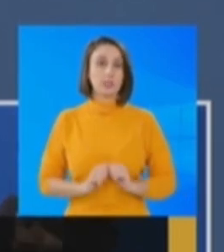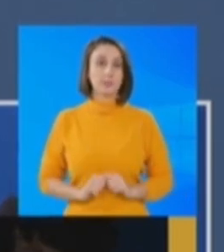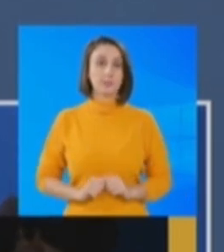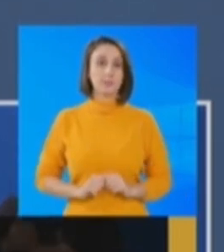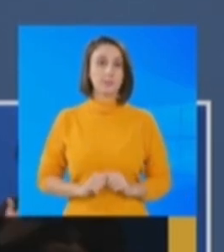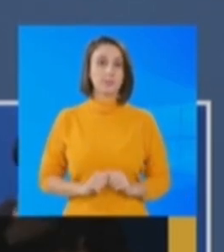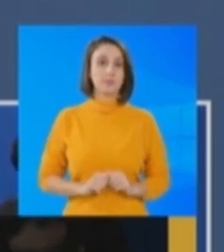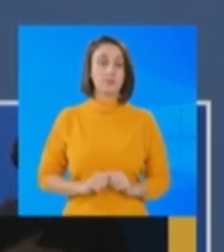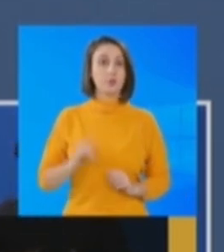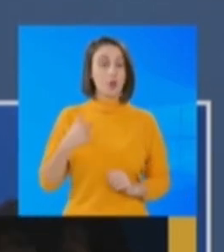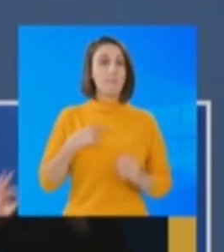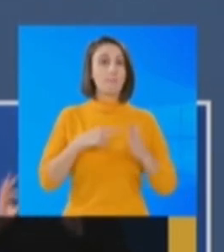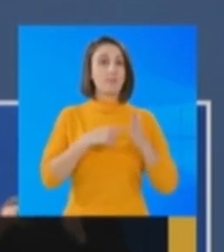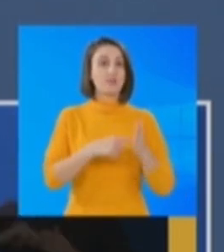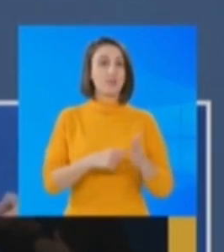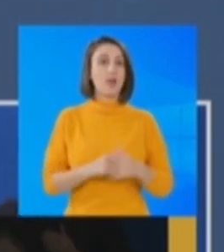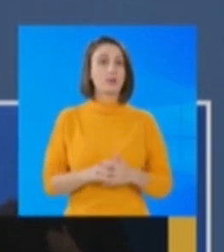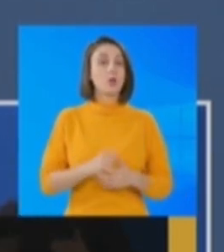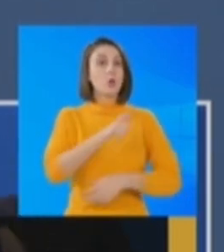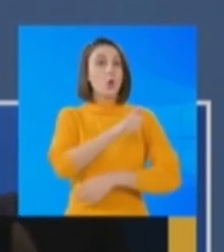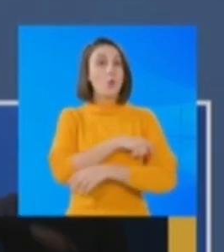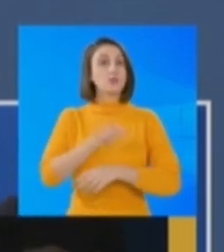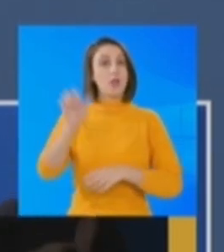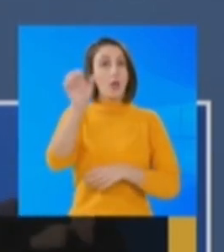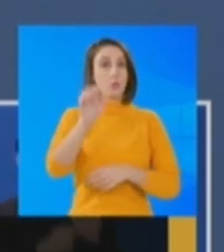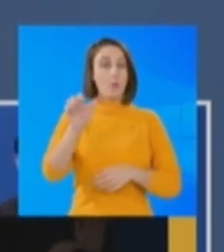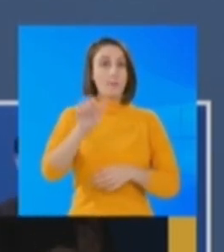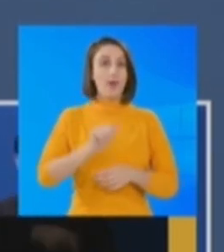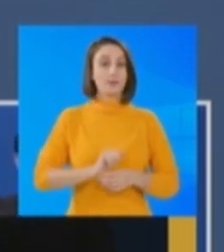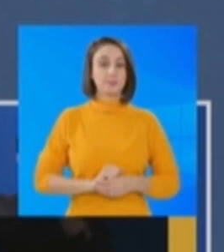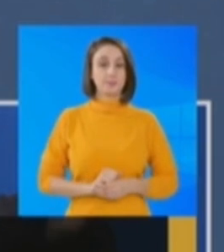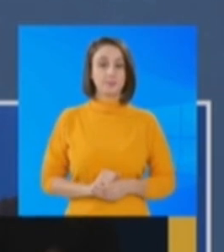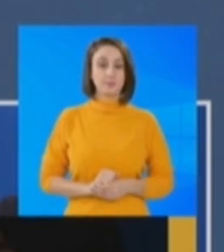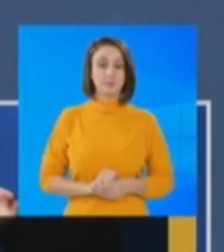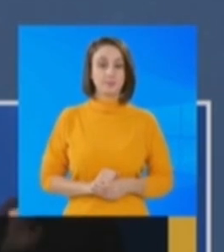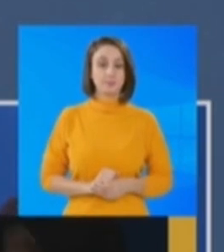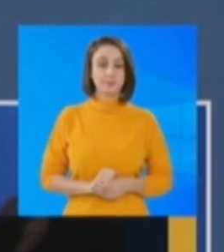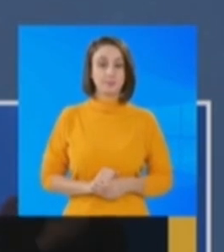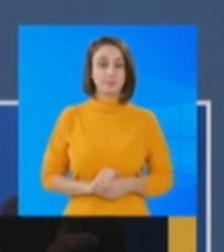depus. Și am prezentat Comisiei Europene